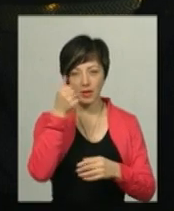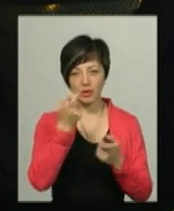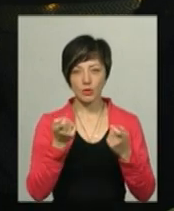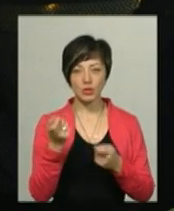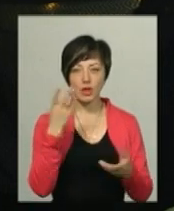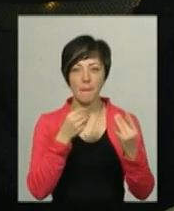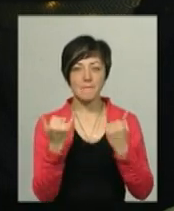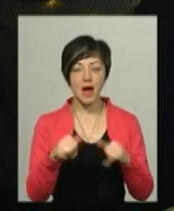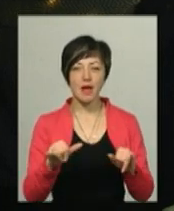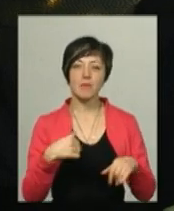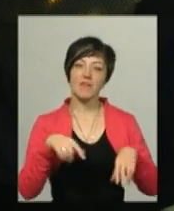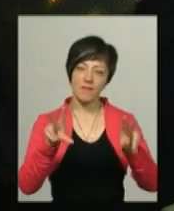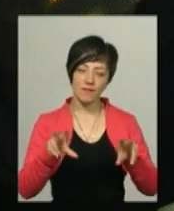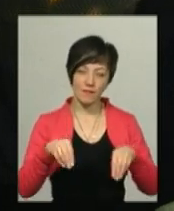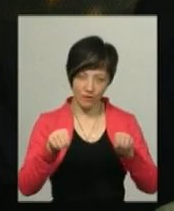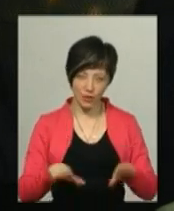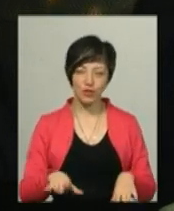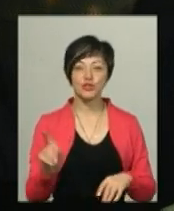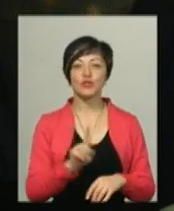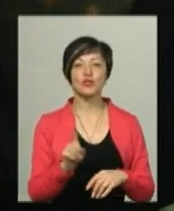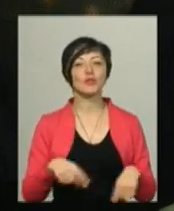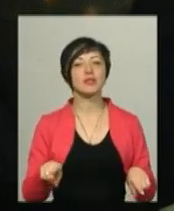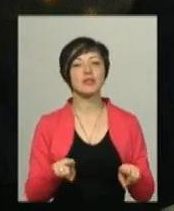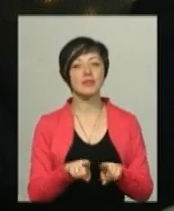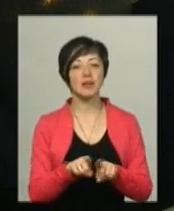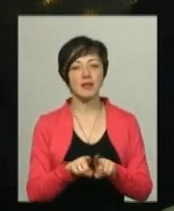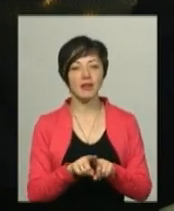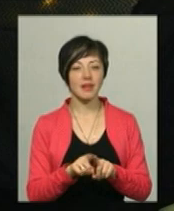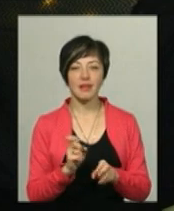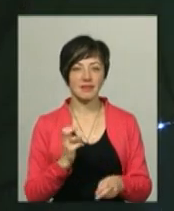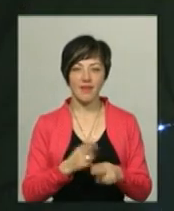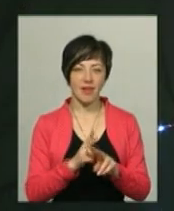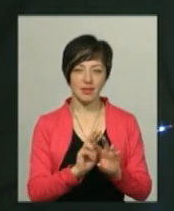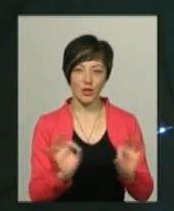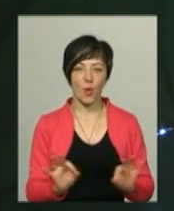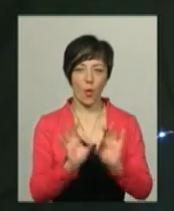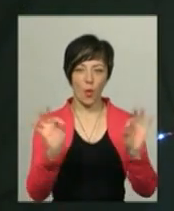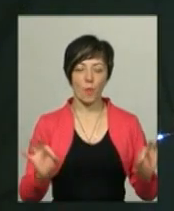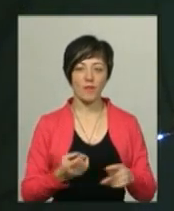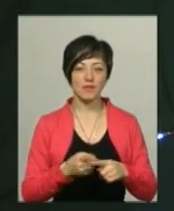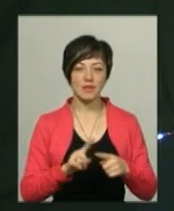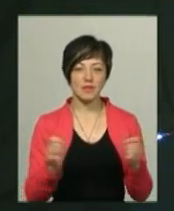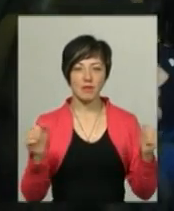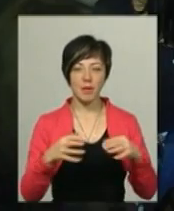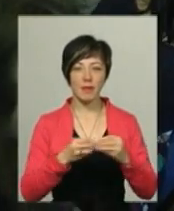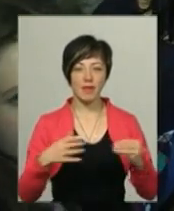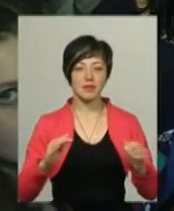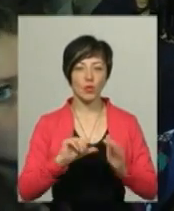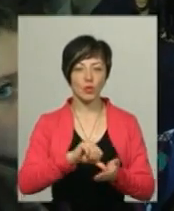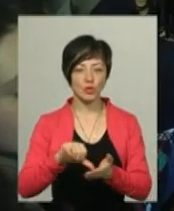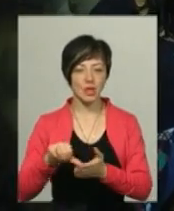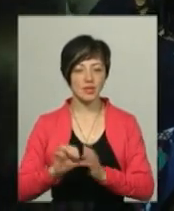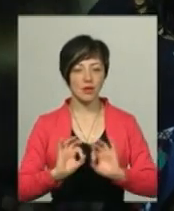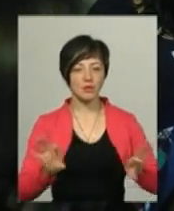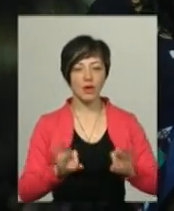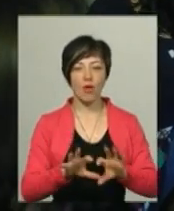трошки магії. Тож ми вирішили, що краплинка казки нікому не завадить. У мандариновій халабуді зібрались 15 учасників,